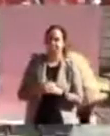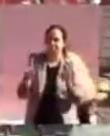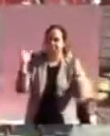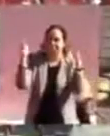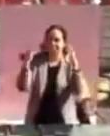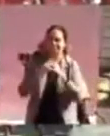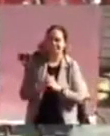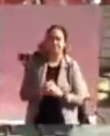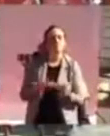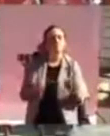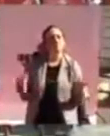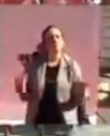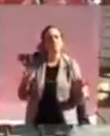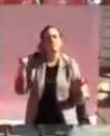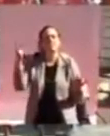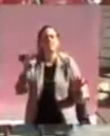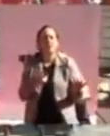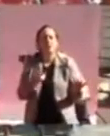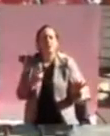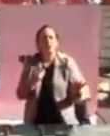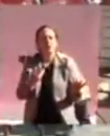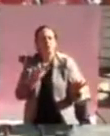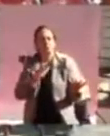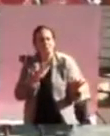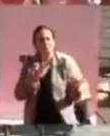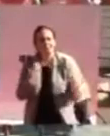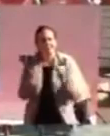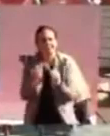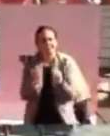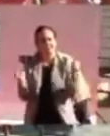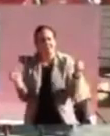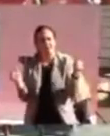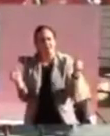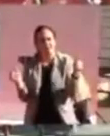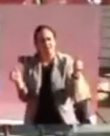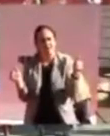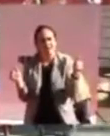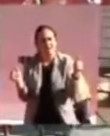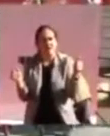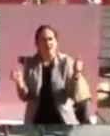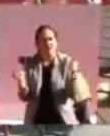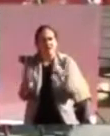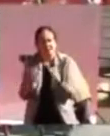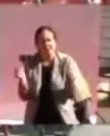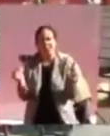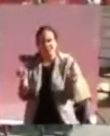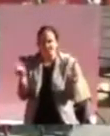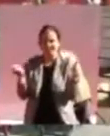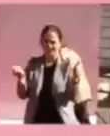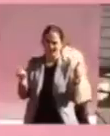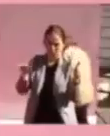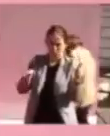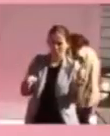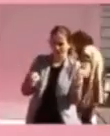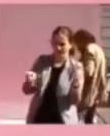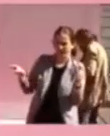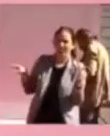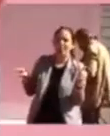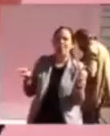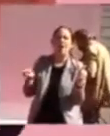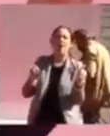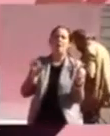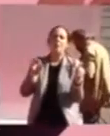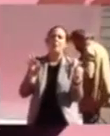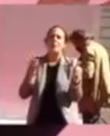quanta differenza c'è quanta distanza c'è riccardo tra la retorica degli